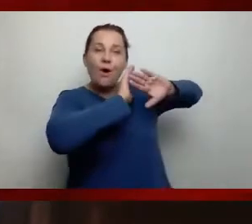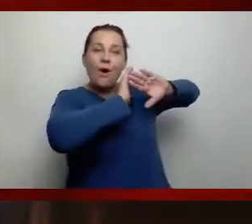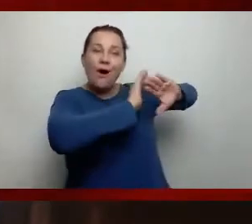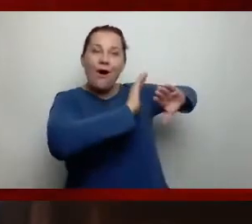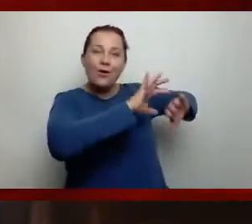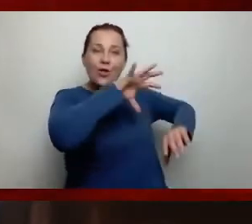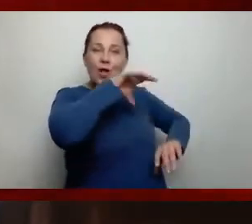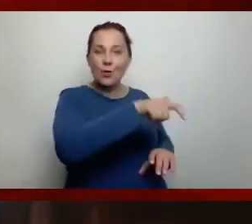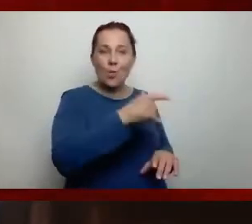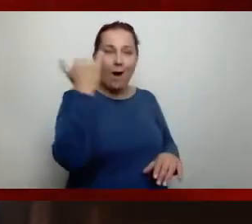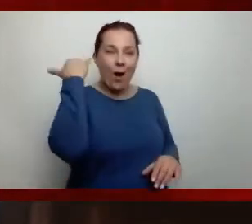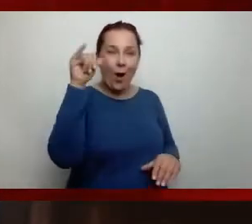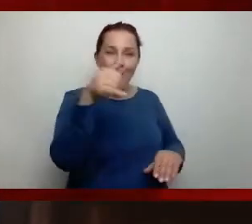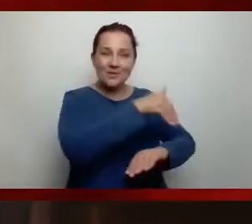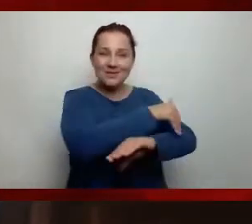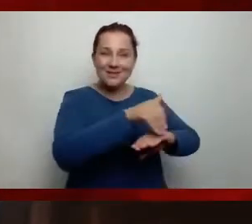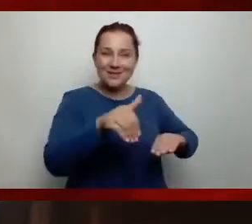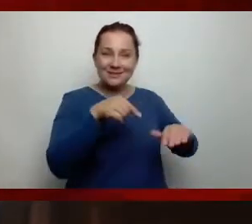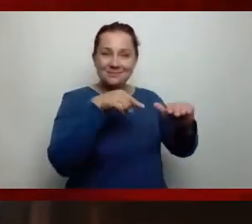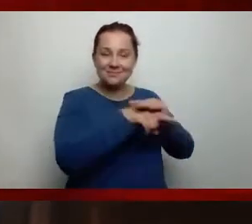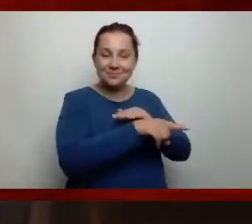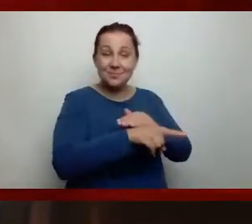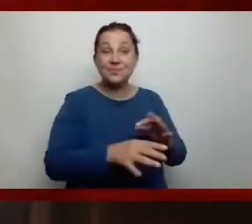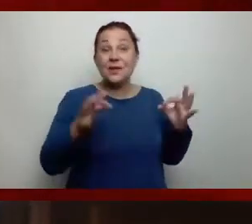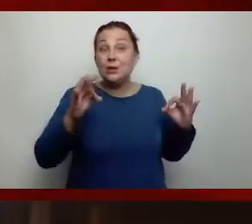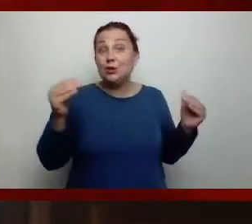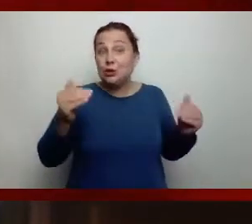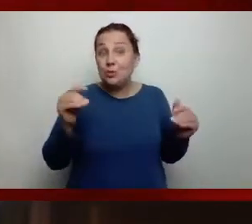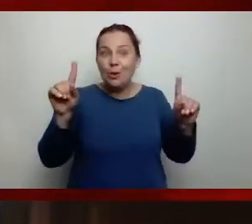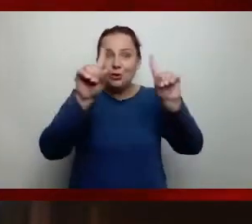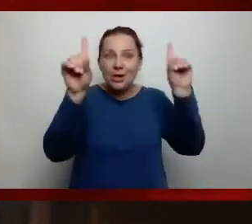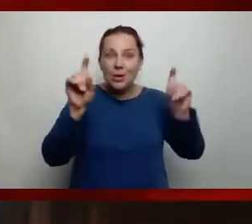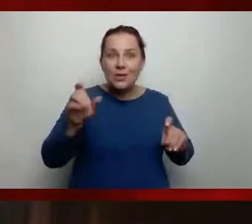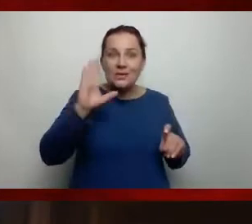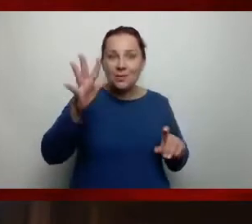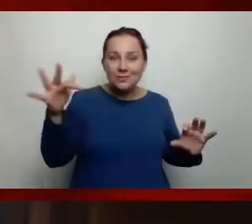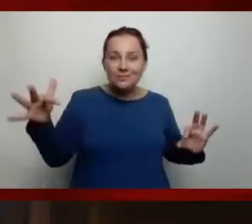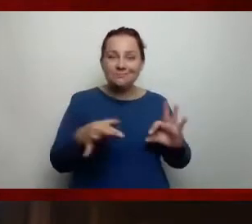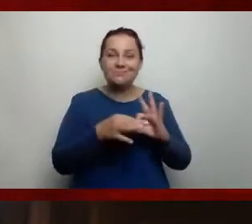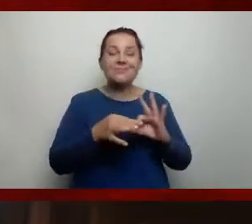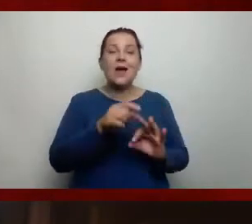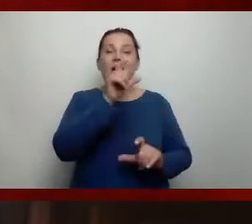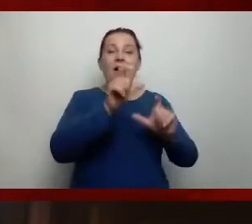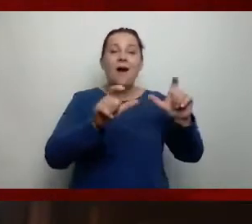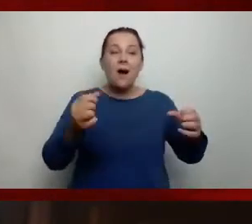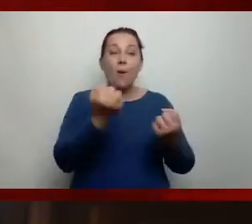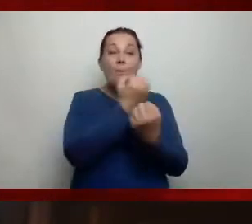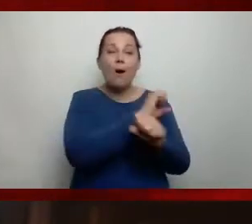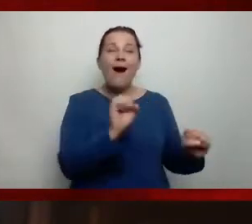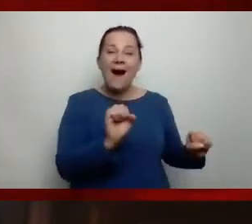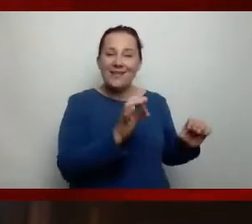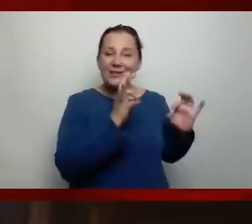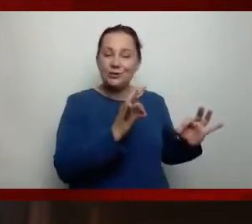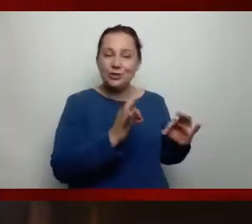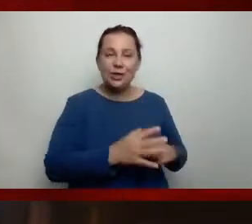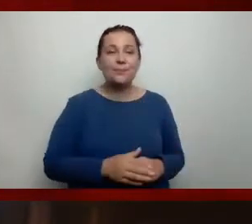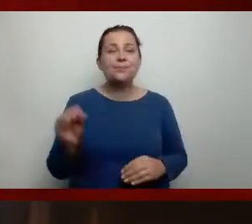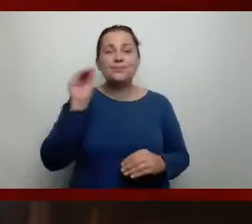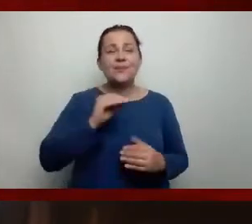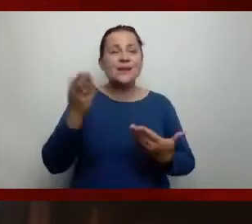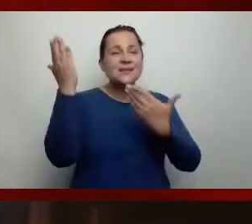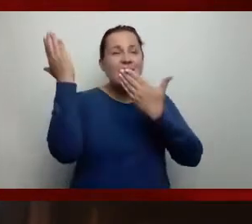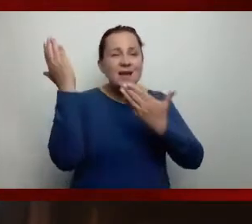być może jeszcze zamieścimy quiz związany z bohaterem naszego dzisiejszego odcinka. Jeszcze raz zachęcamy Państwa